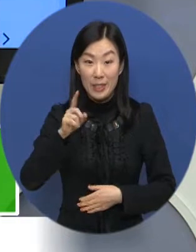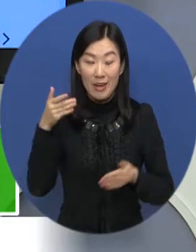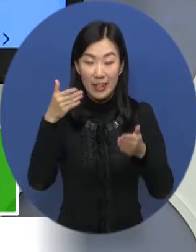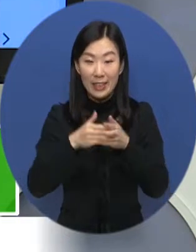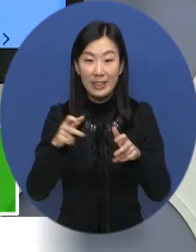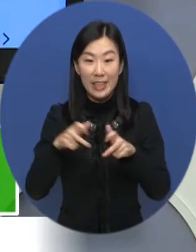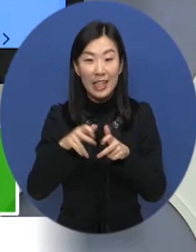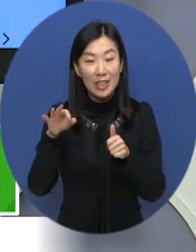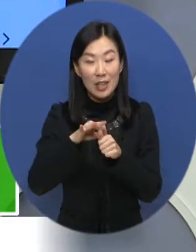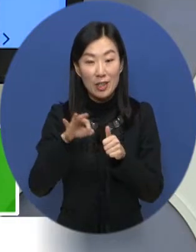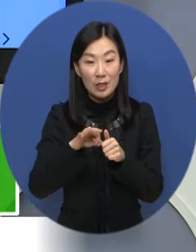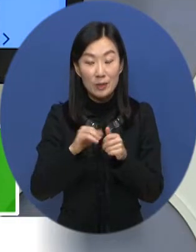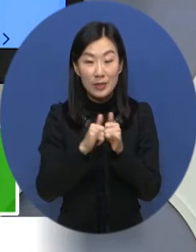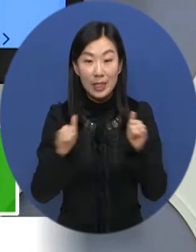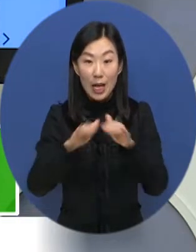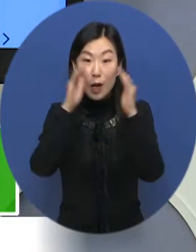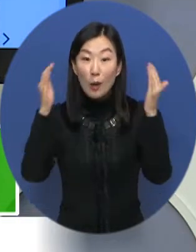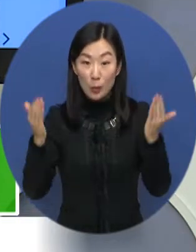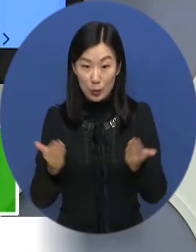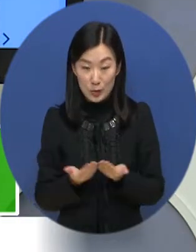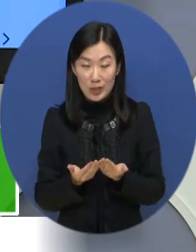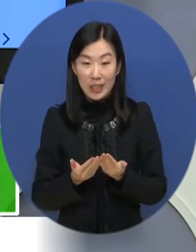추가비용을충당하기에는부족하다고밝혔습니다.이어보건복지부는2021년까지